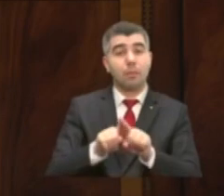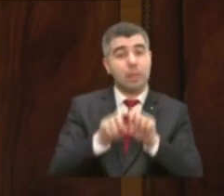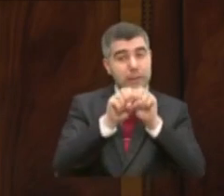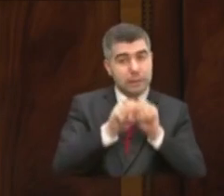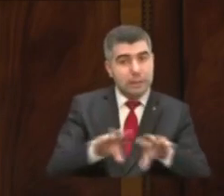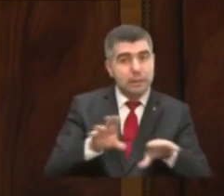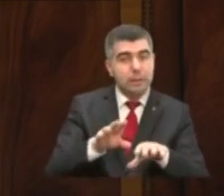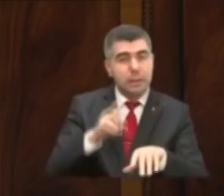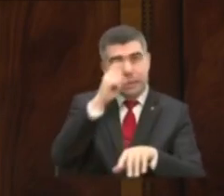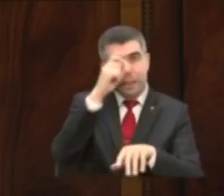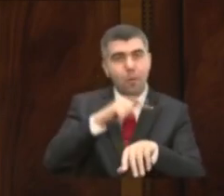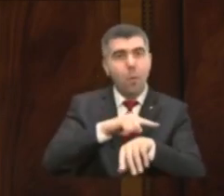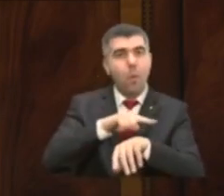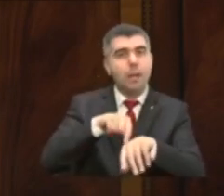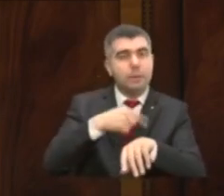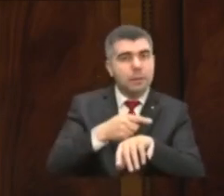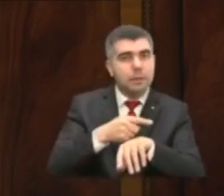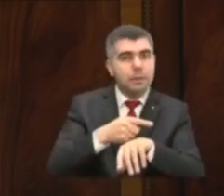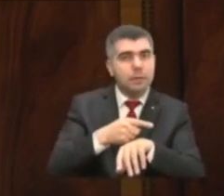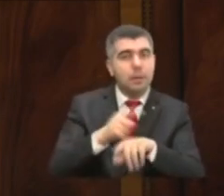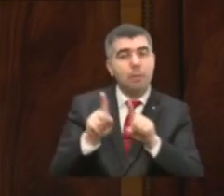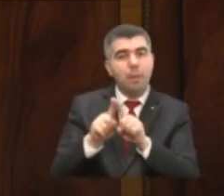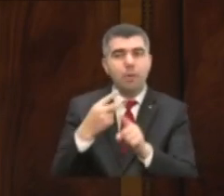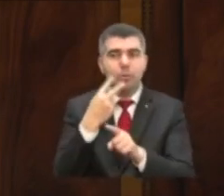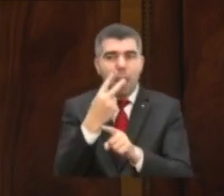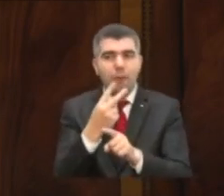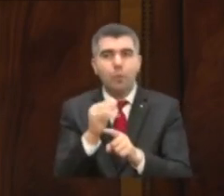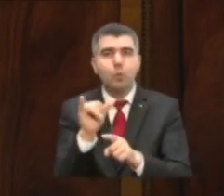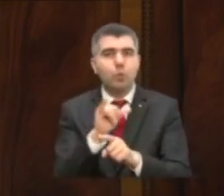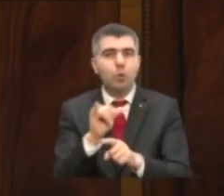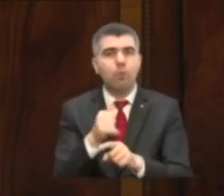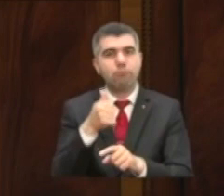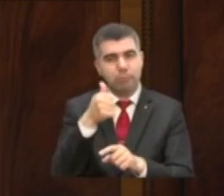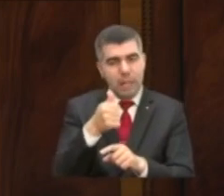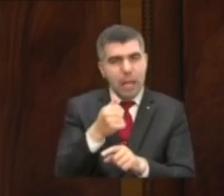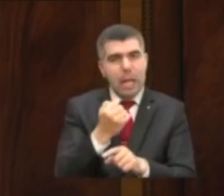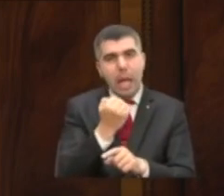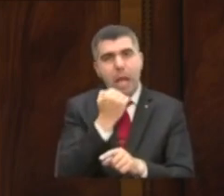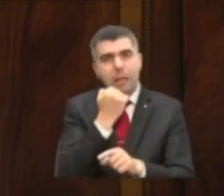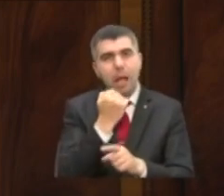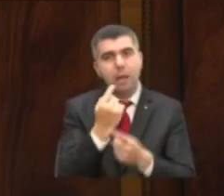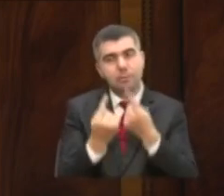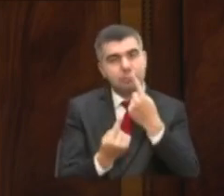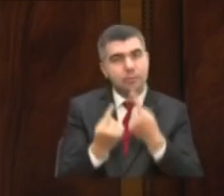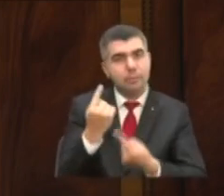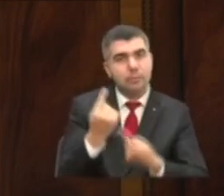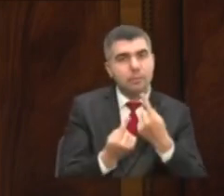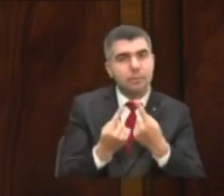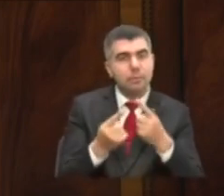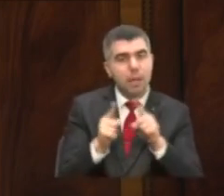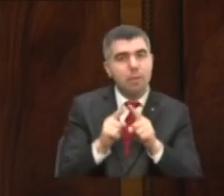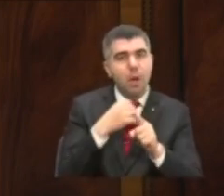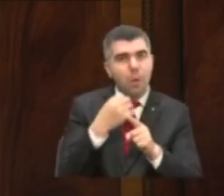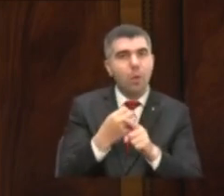التوقيت الصيفي، ندرسوا هذه السلبيات، نعالجوا هذه السلبيات، ونواصلوا التقييم طيلة المرحلة